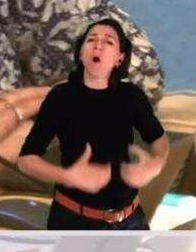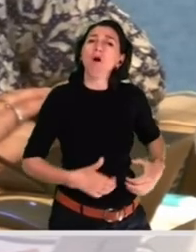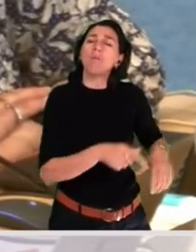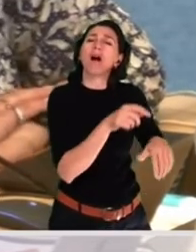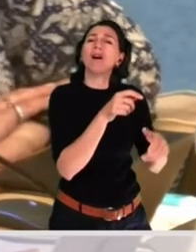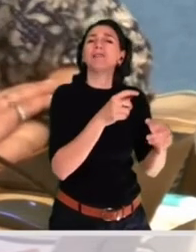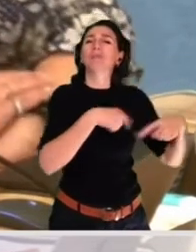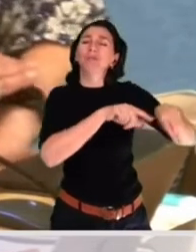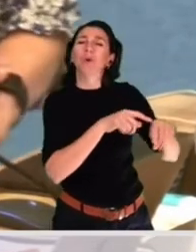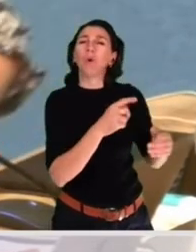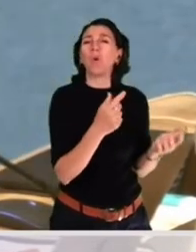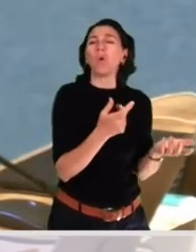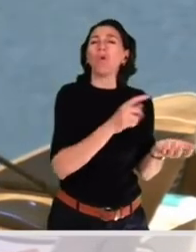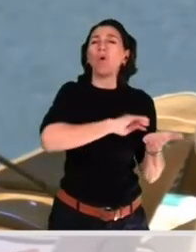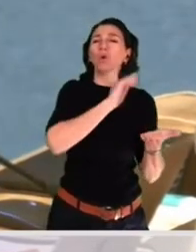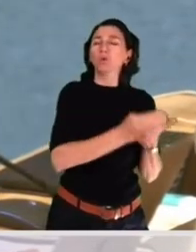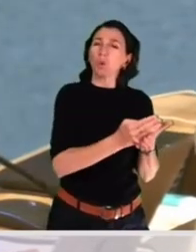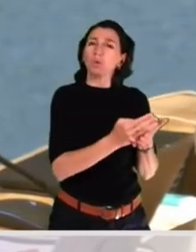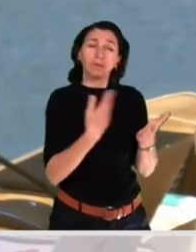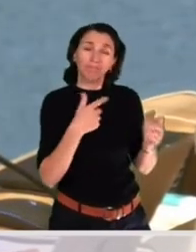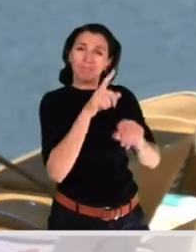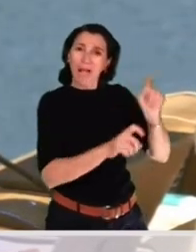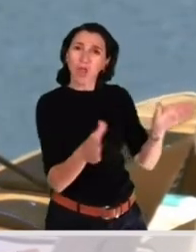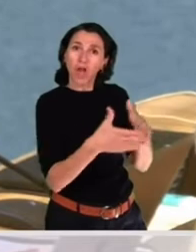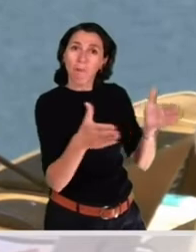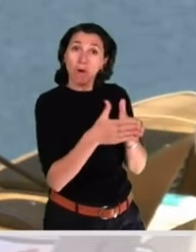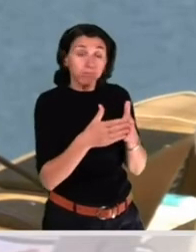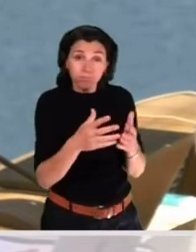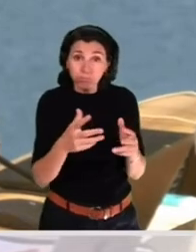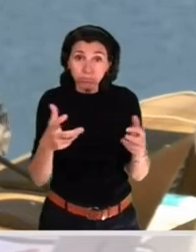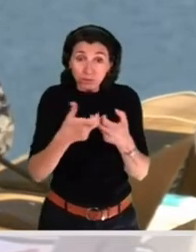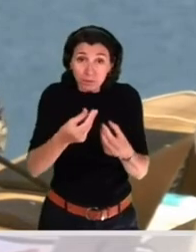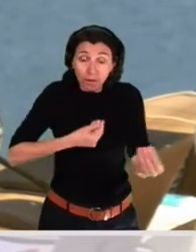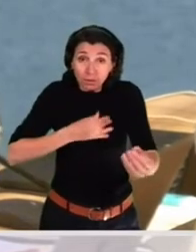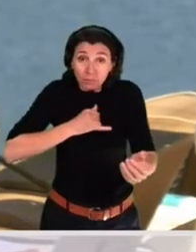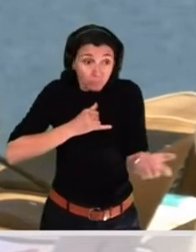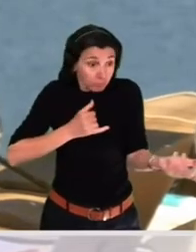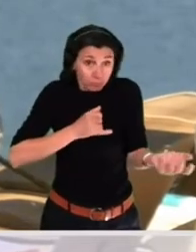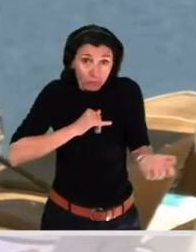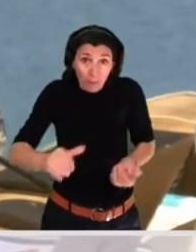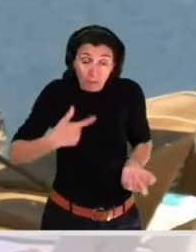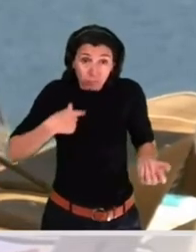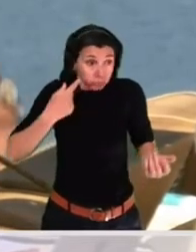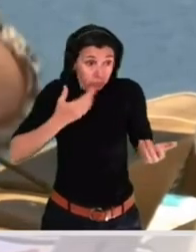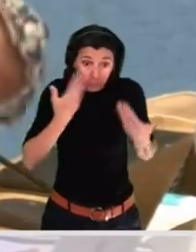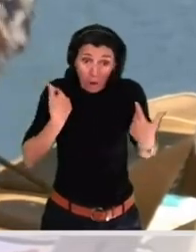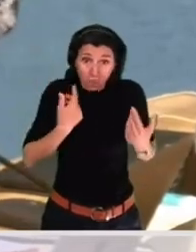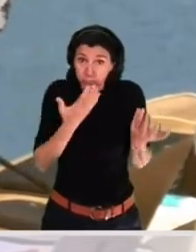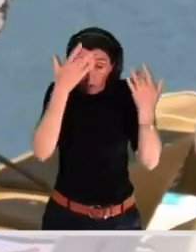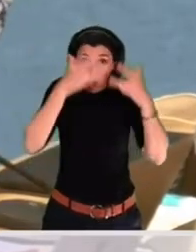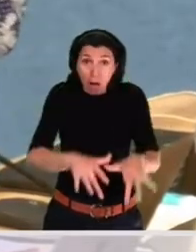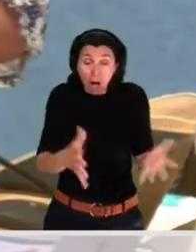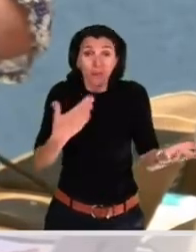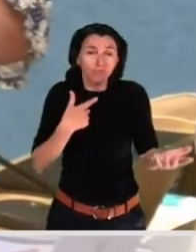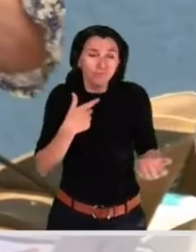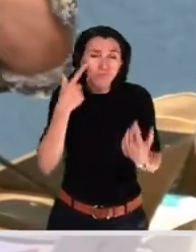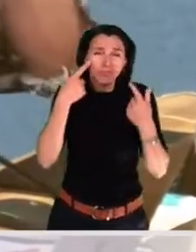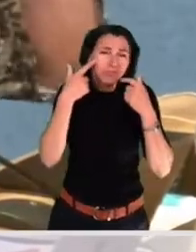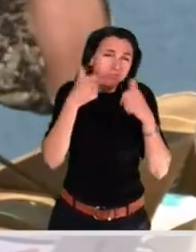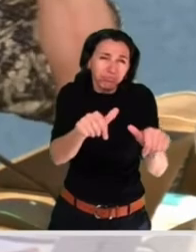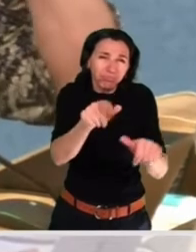sais que ce n'est pas agréable pour vous que les Grenoblois voient comment vous manœuvrez pour essayer de les intimider ou